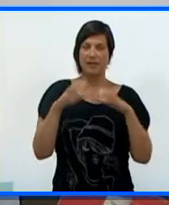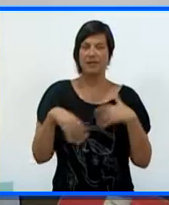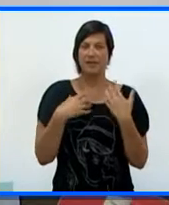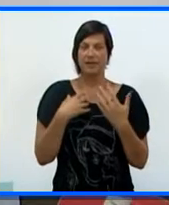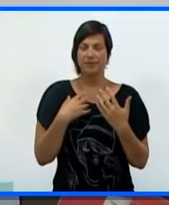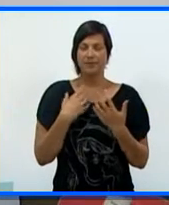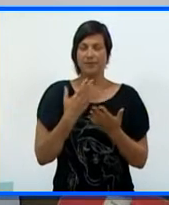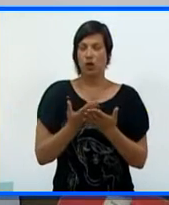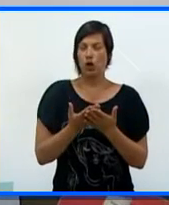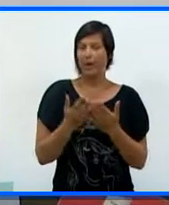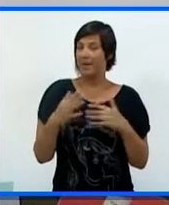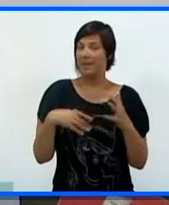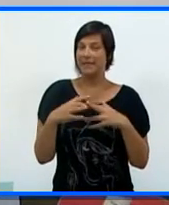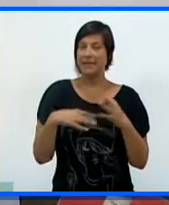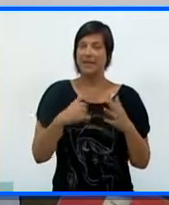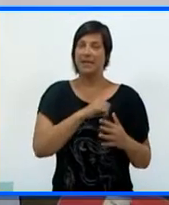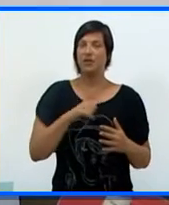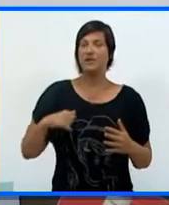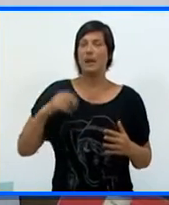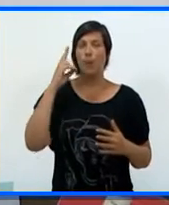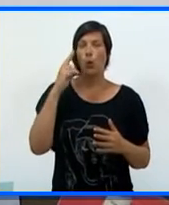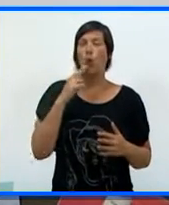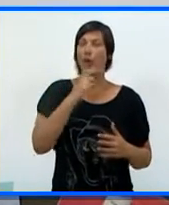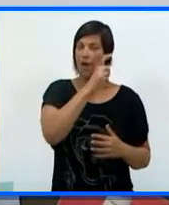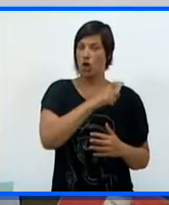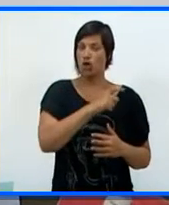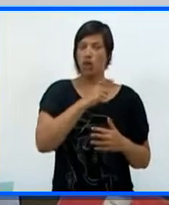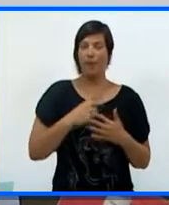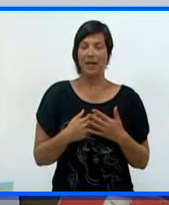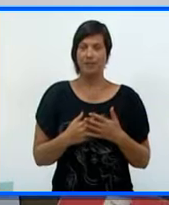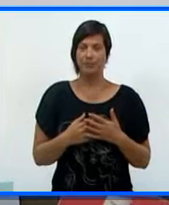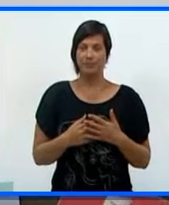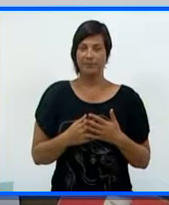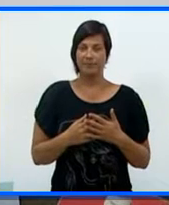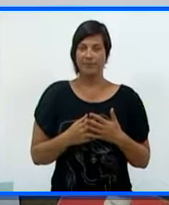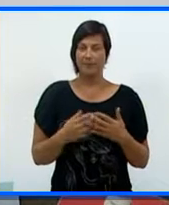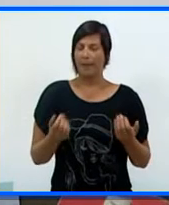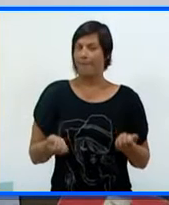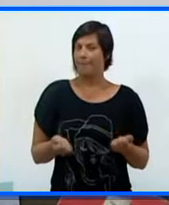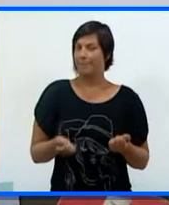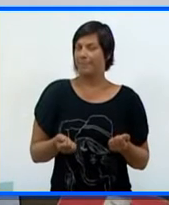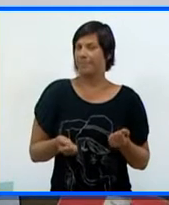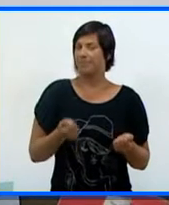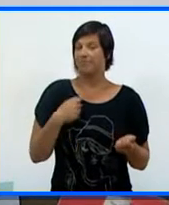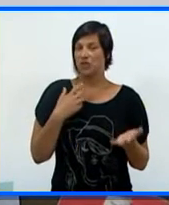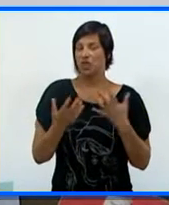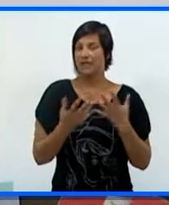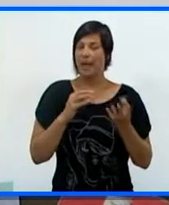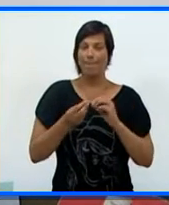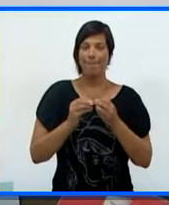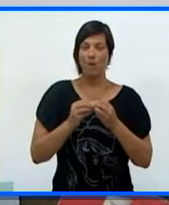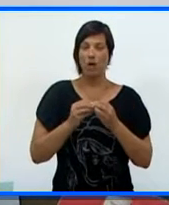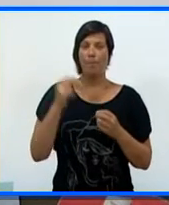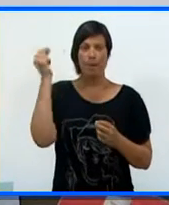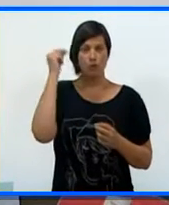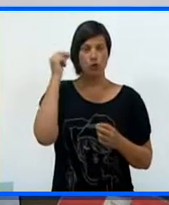kojeg prakticiraju samo gluhe osobe, pa je često dosta